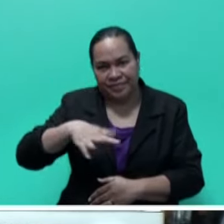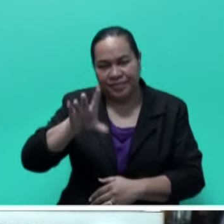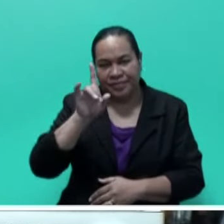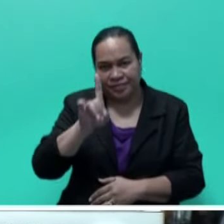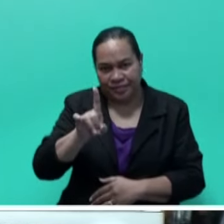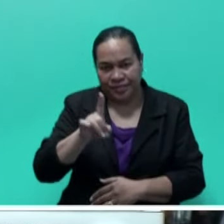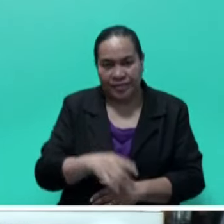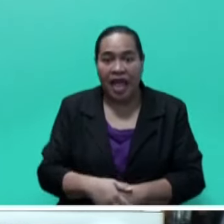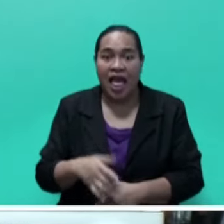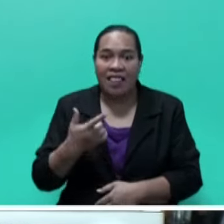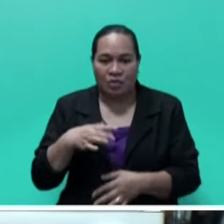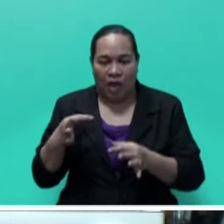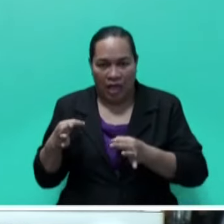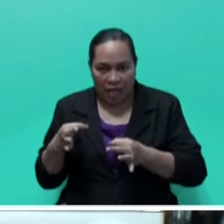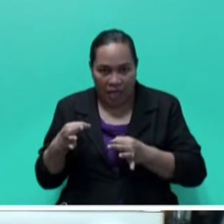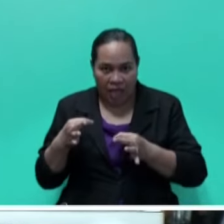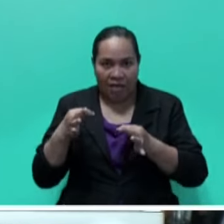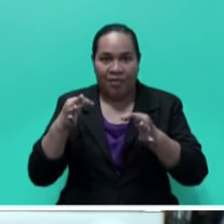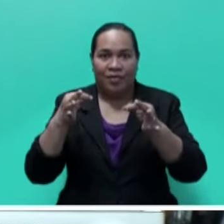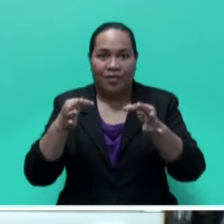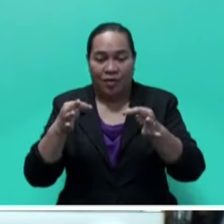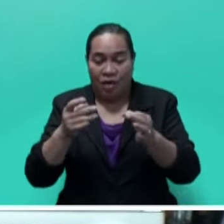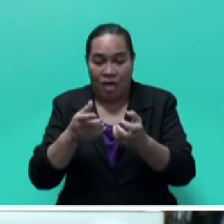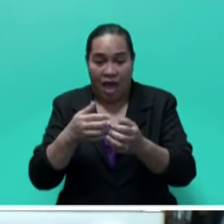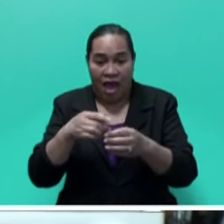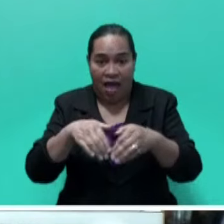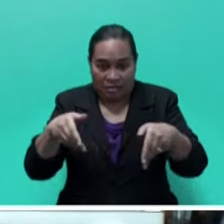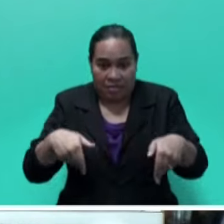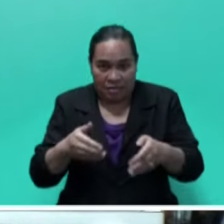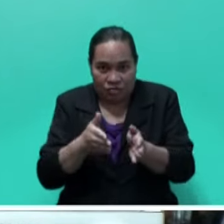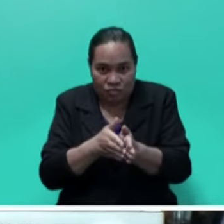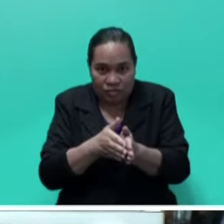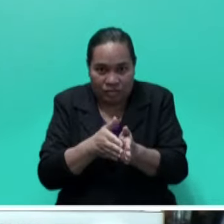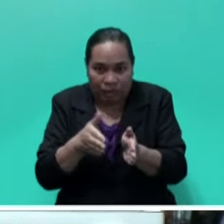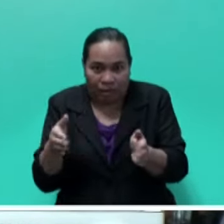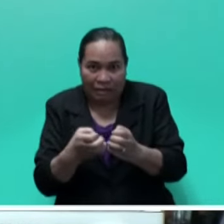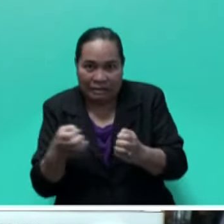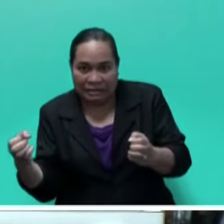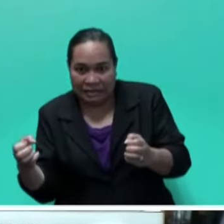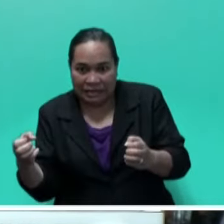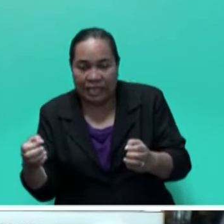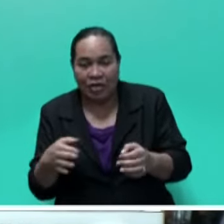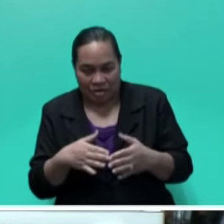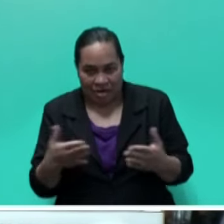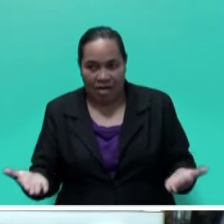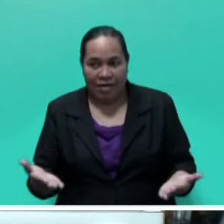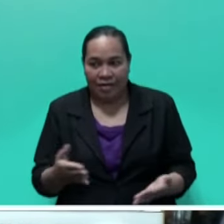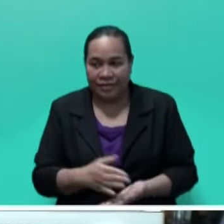Waya mai tosoi kina na yala ningele ko toso chukina kina ngonongo